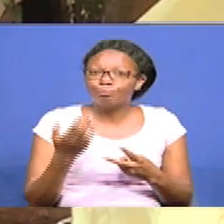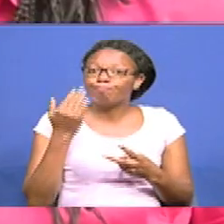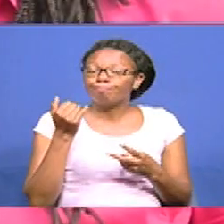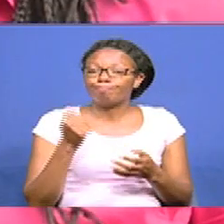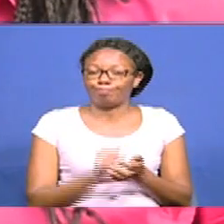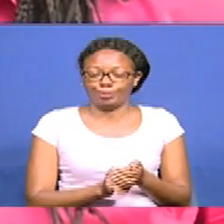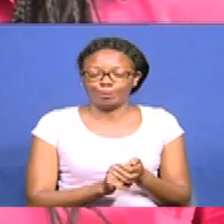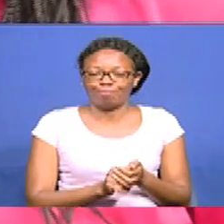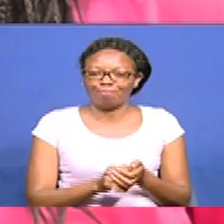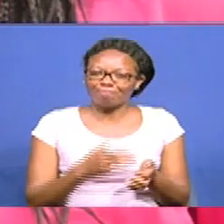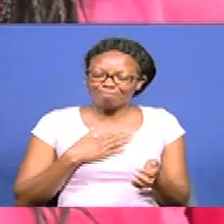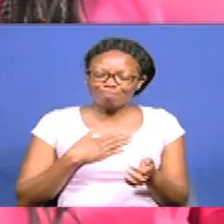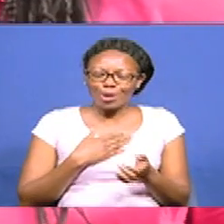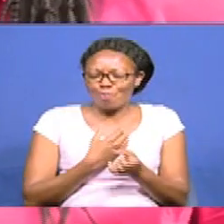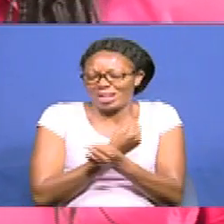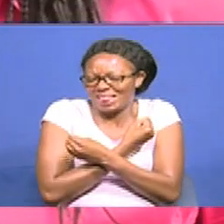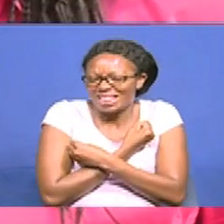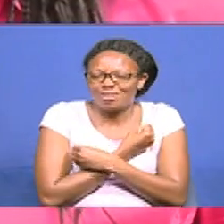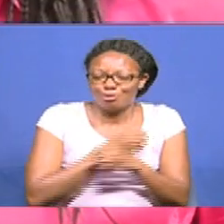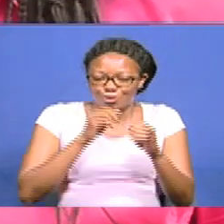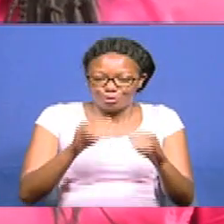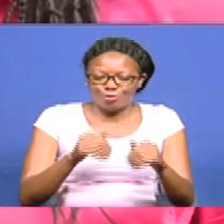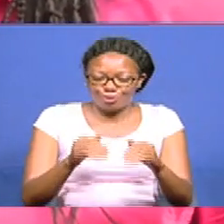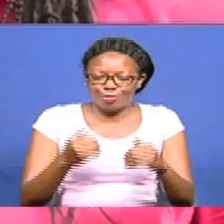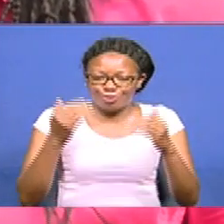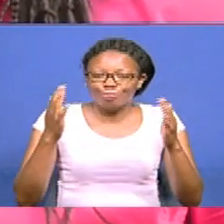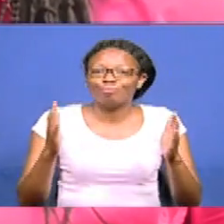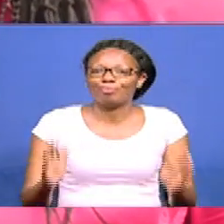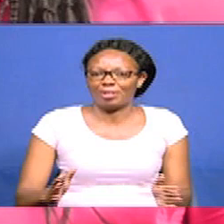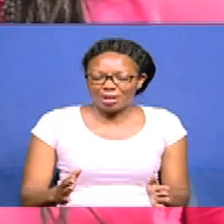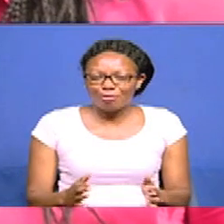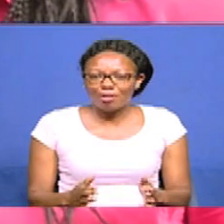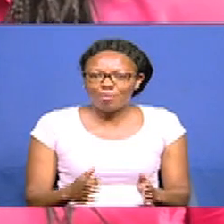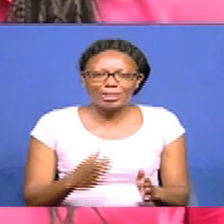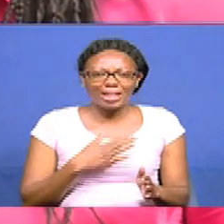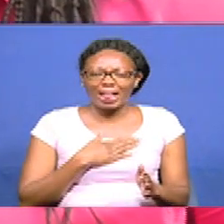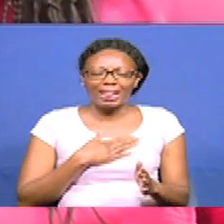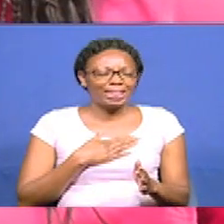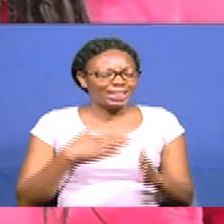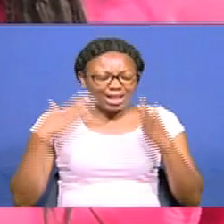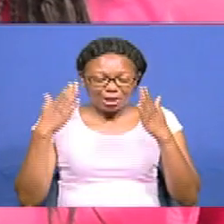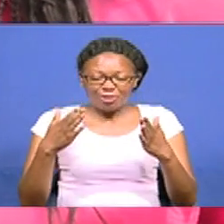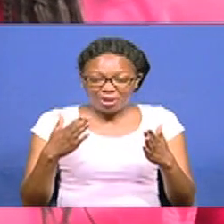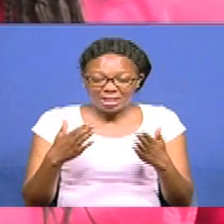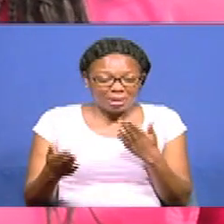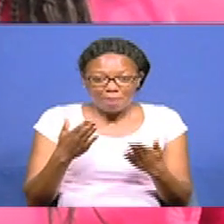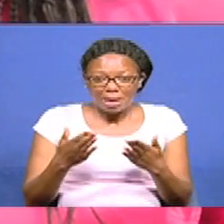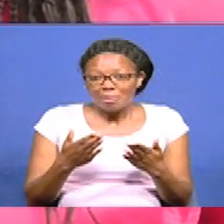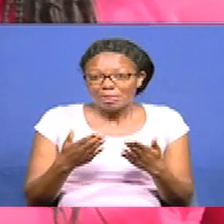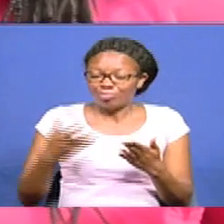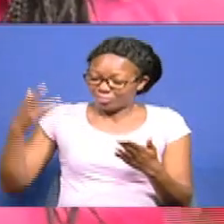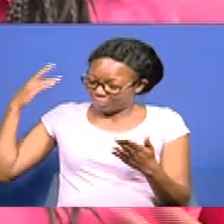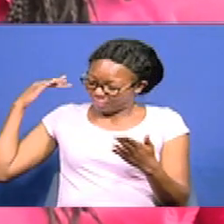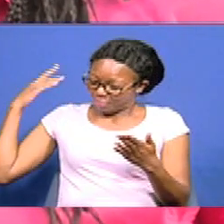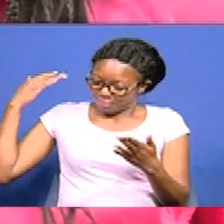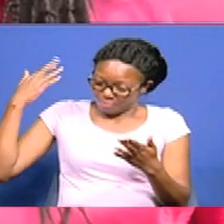na mimi napenda farming sana. Hiyo is my hobby. Na sijui kama kwa sababu mama yangu pia alikuwa na farm,